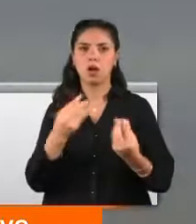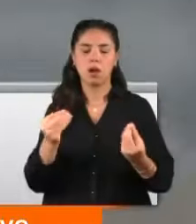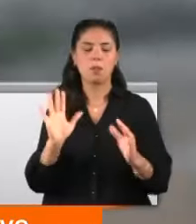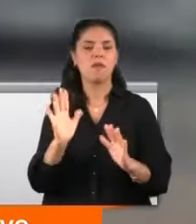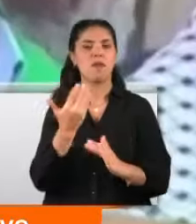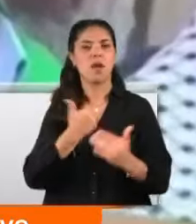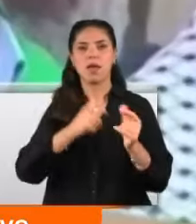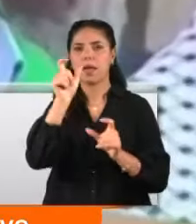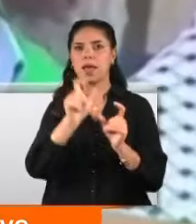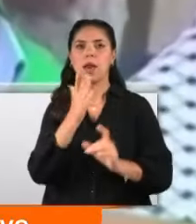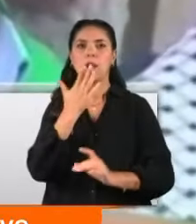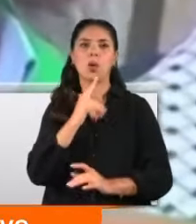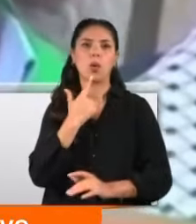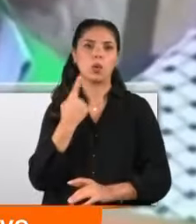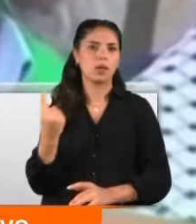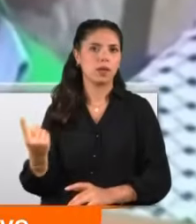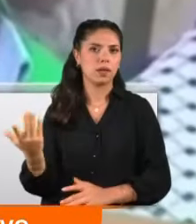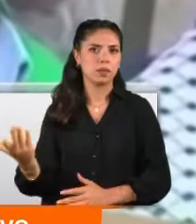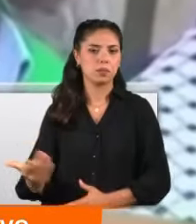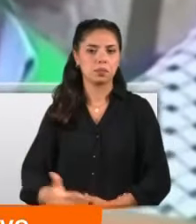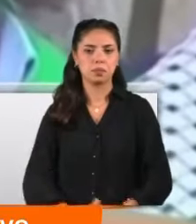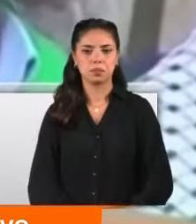olmadığını bildirdi.